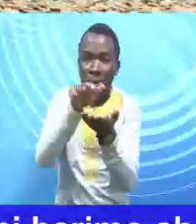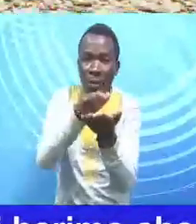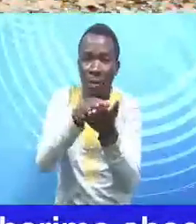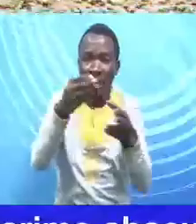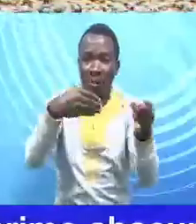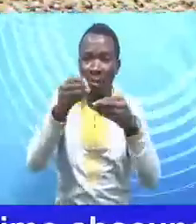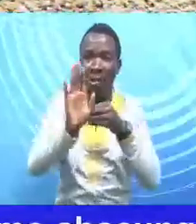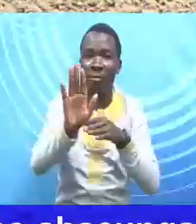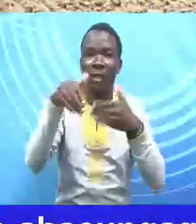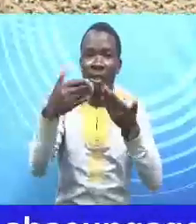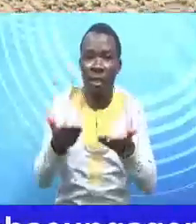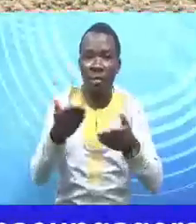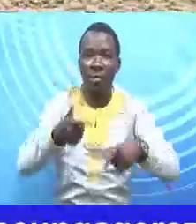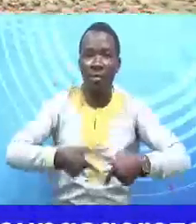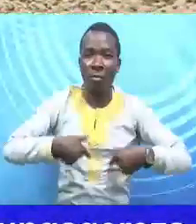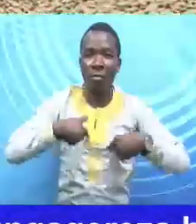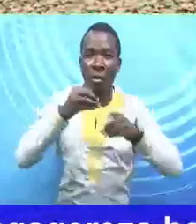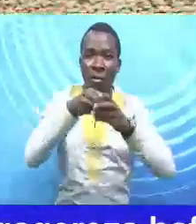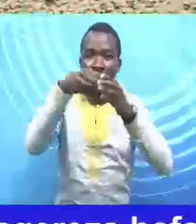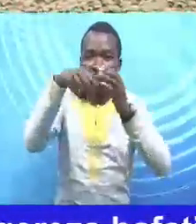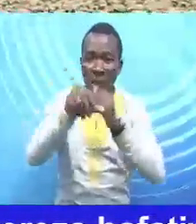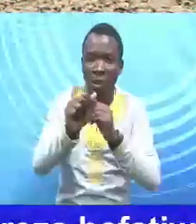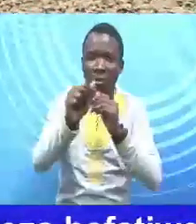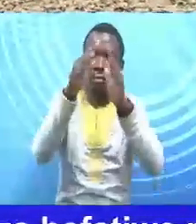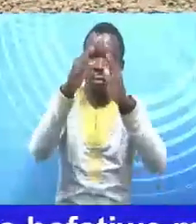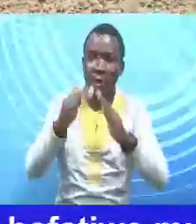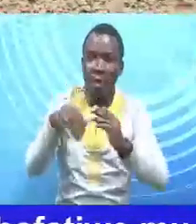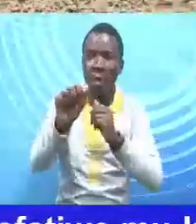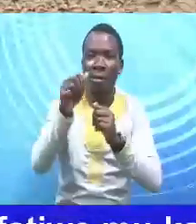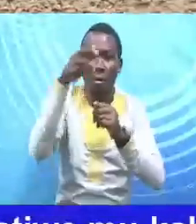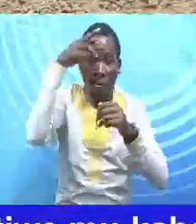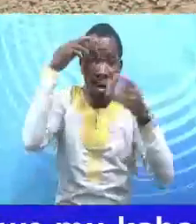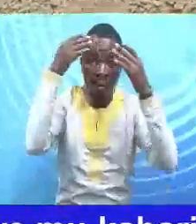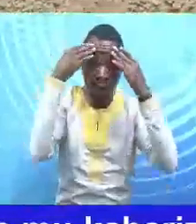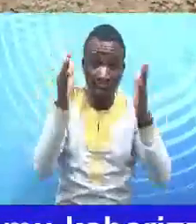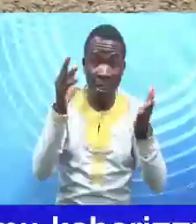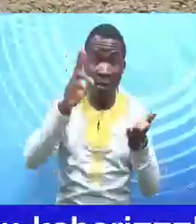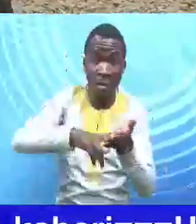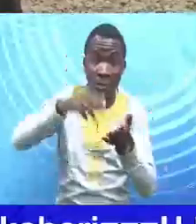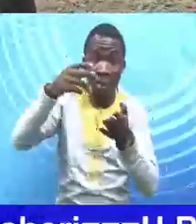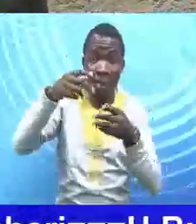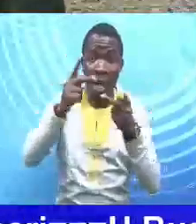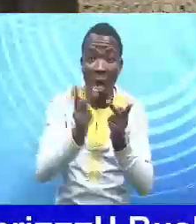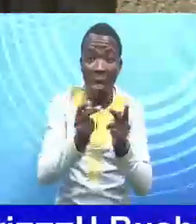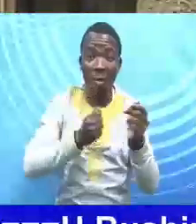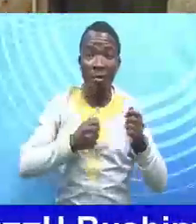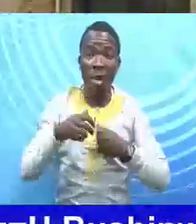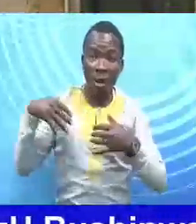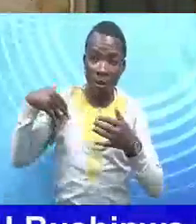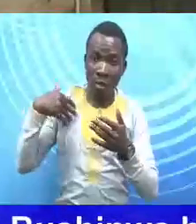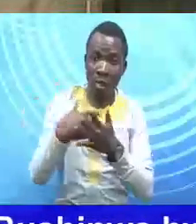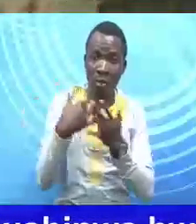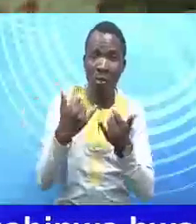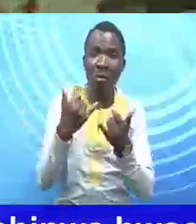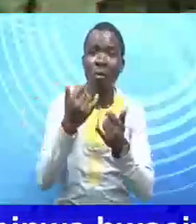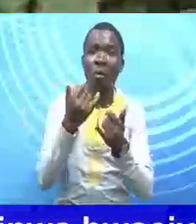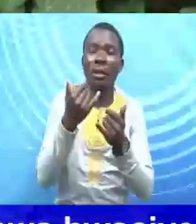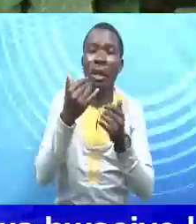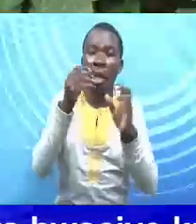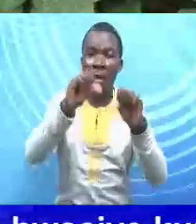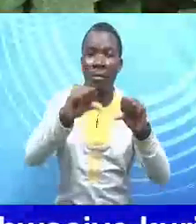kubacumbikira ngo ku mpamvu nabo ubwabo batamenye nubwo bashimangira ko aho u Rwanda rugeze kuri uyu munsi wa none ngo ibi bidakwiye.